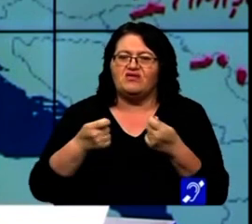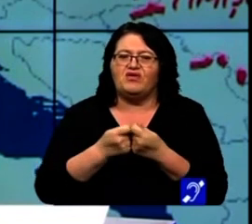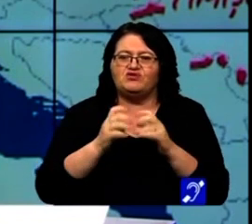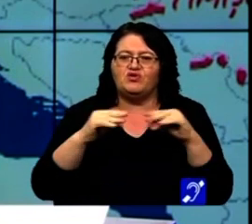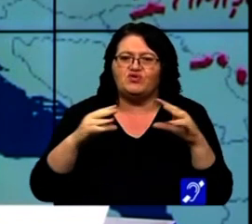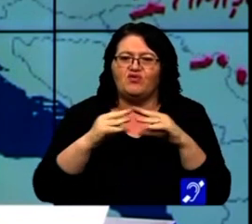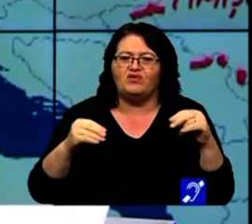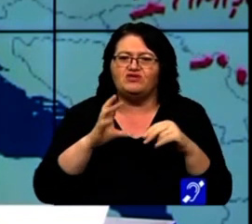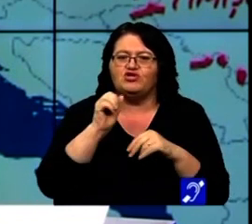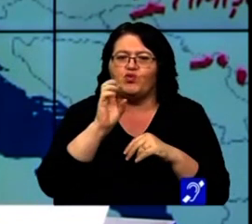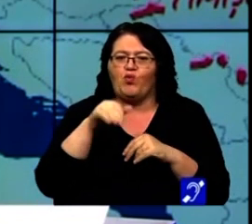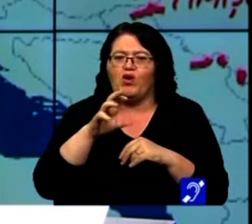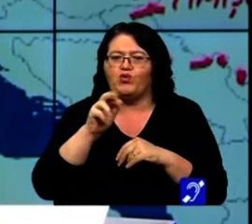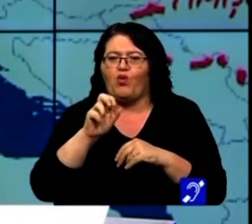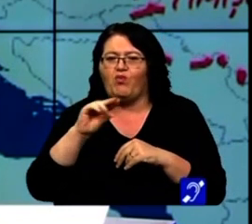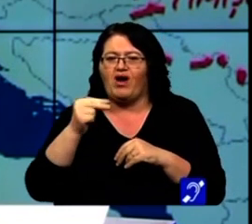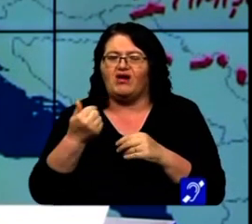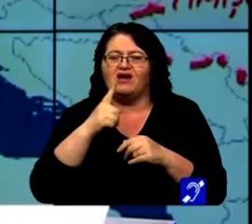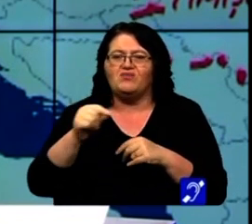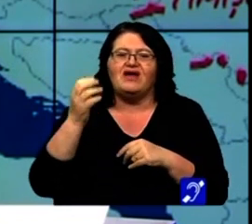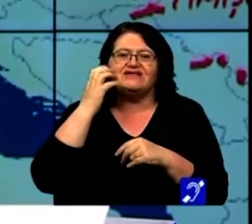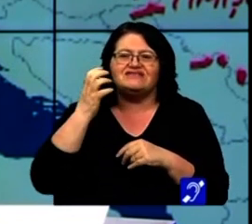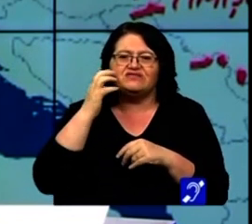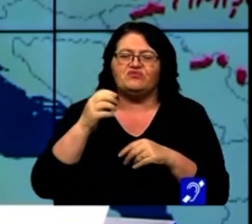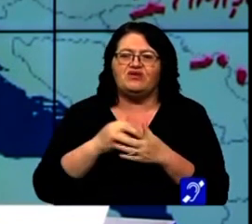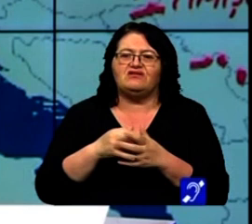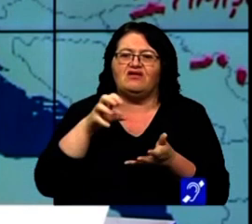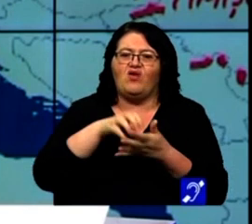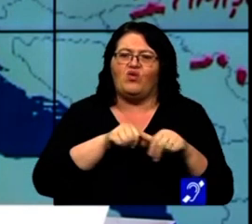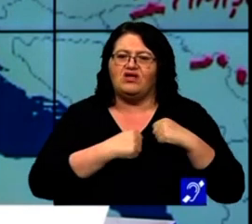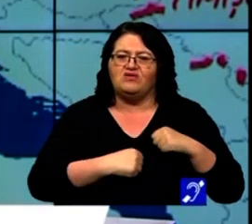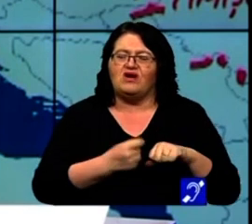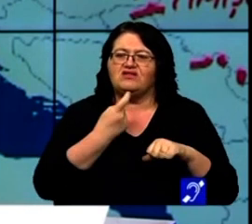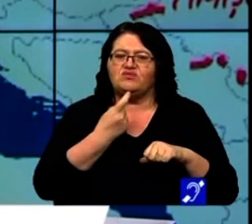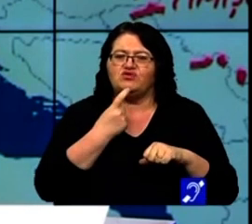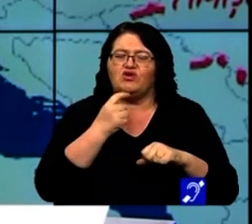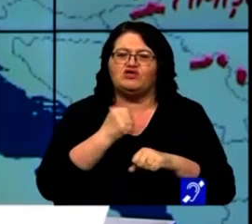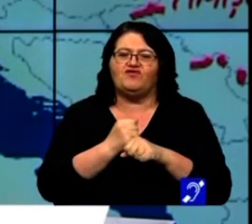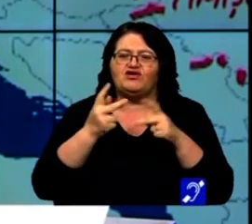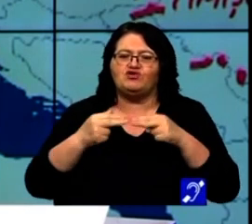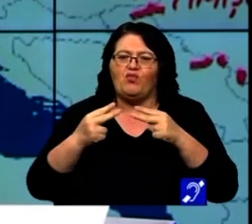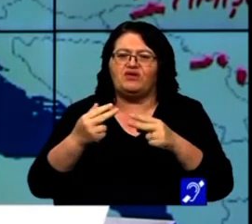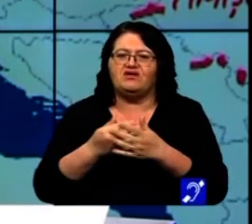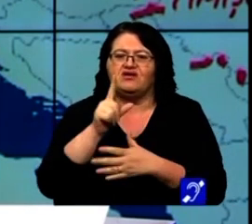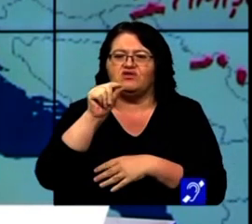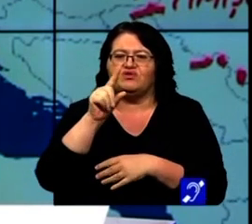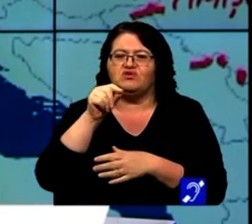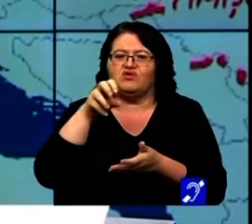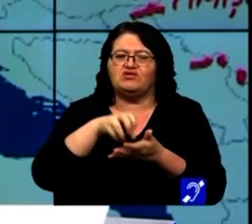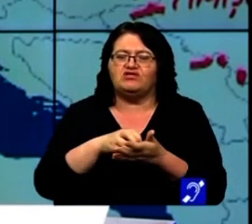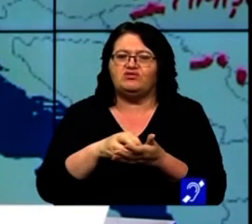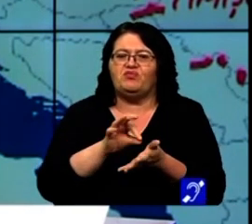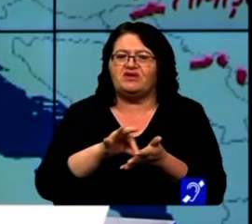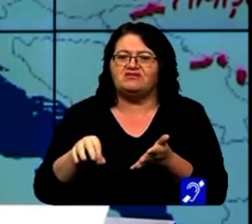echipajului românesc Circum Europa, care pleacă sâmbătă din inima orașului Timișoara și face opriri în peste 20 de foste